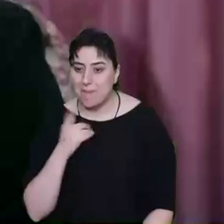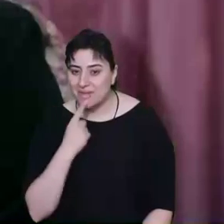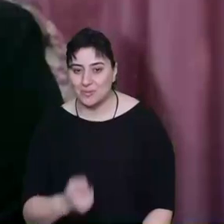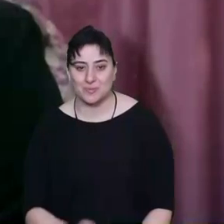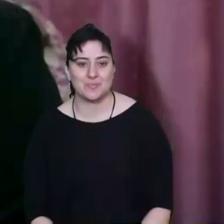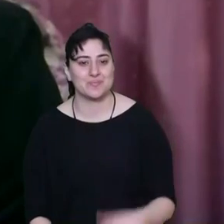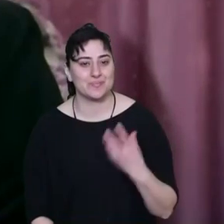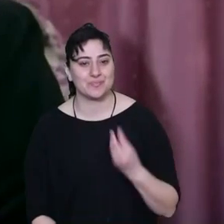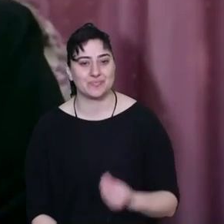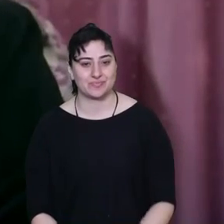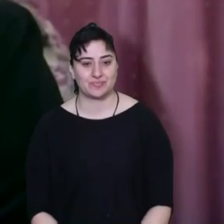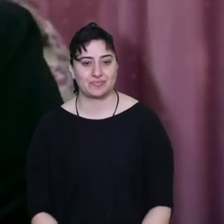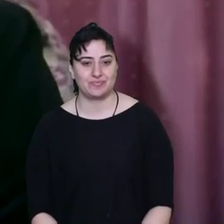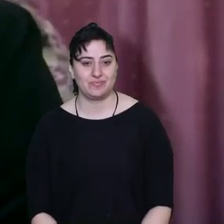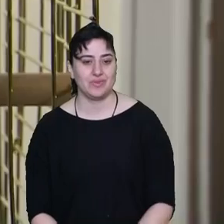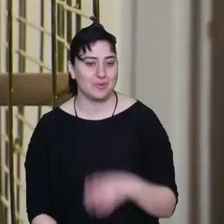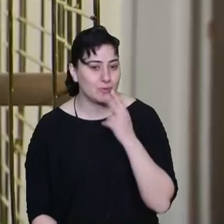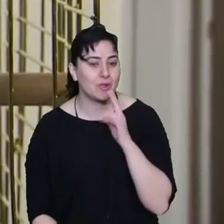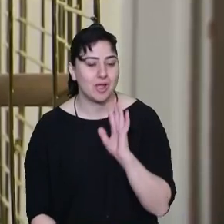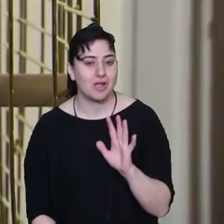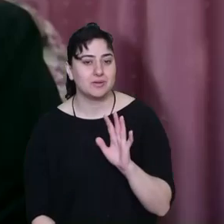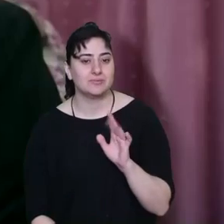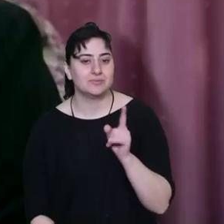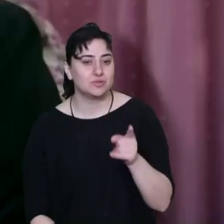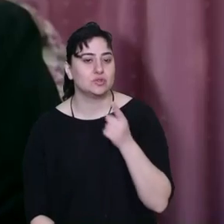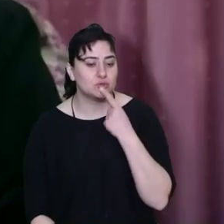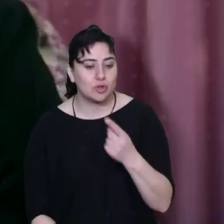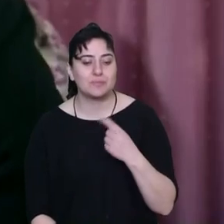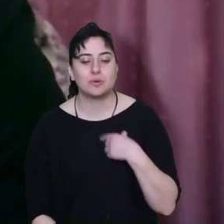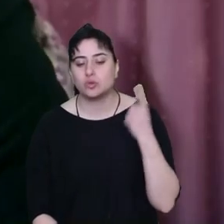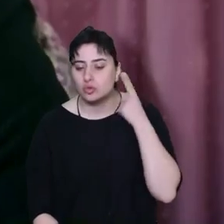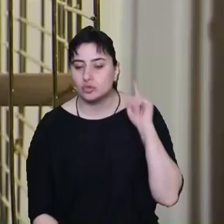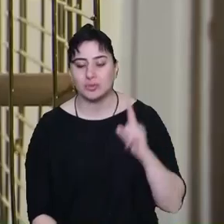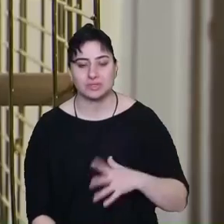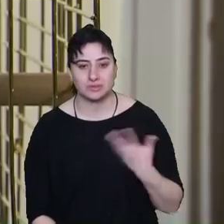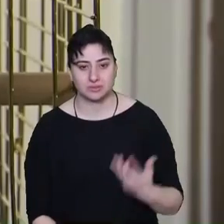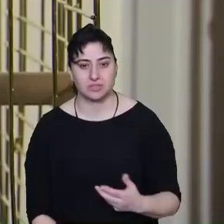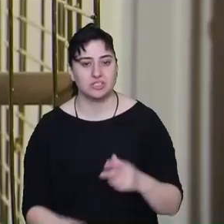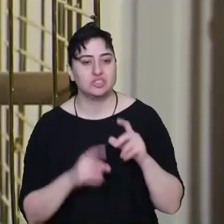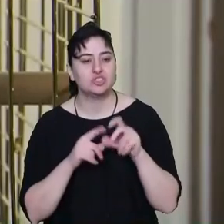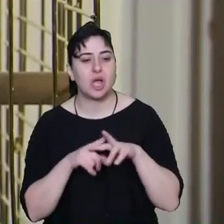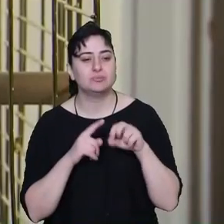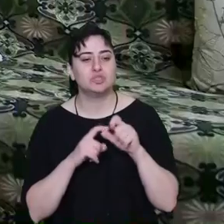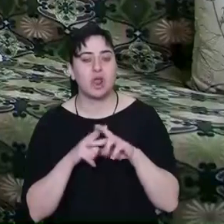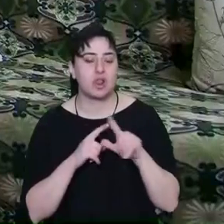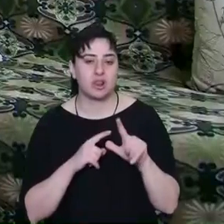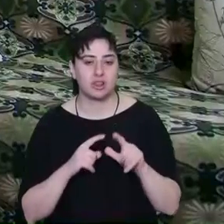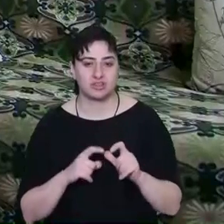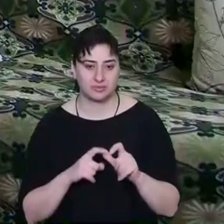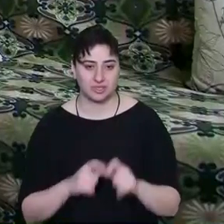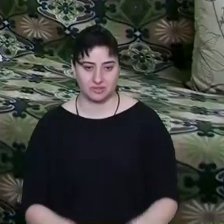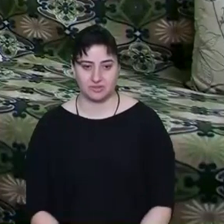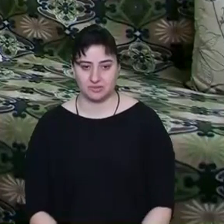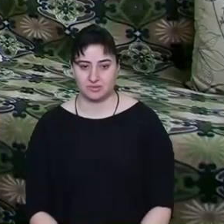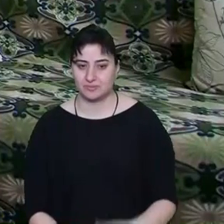diyor. Konuşuyor, konuşuyor da ben onun pek söylediklerini duymak istemiyorum biliyor musun? Şapşal. Şapşal,